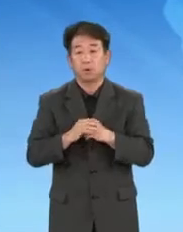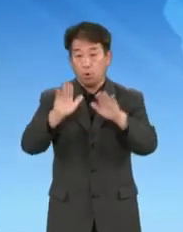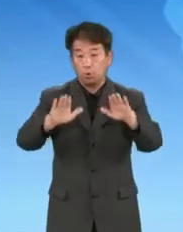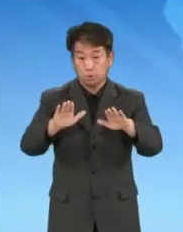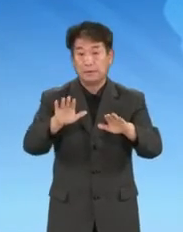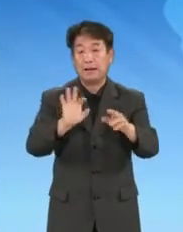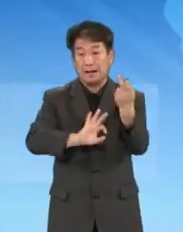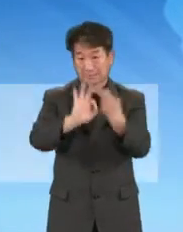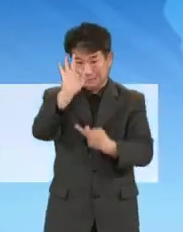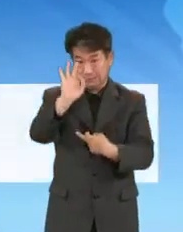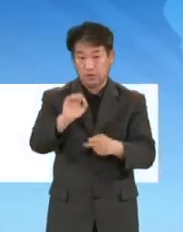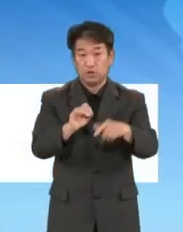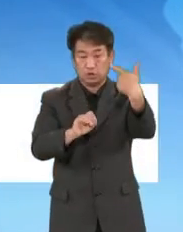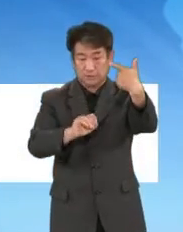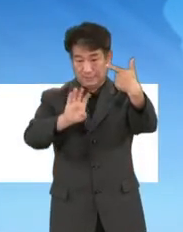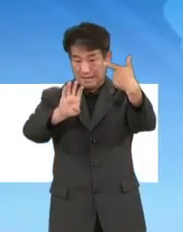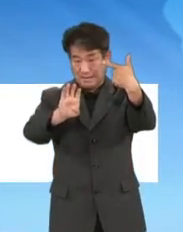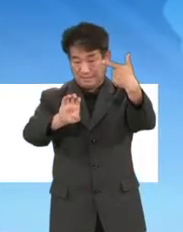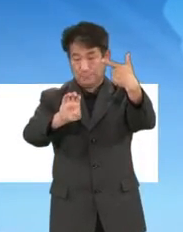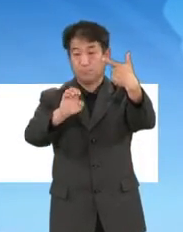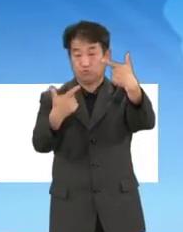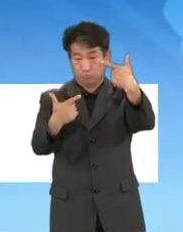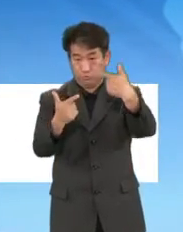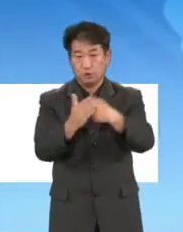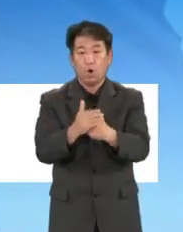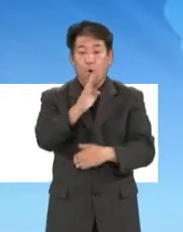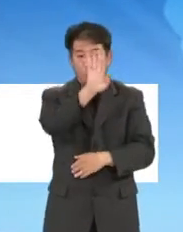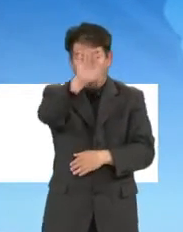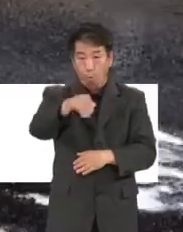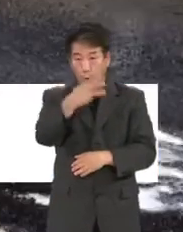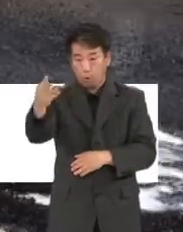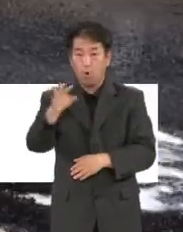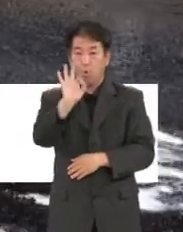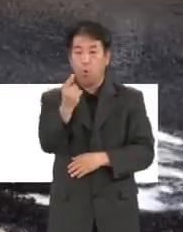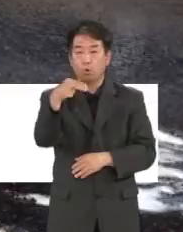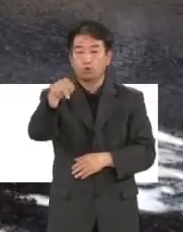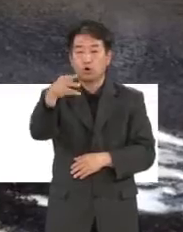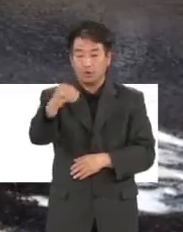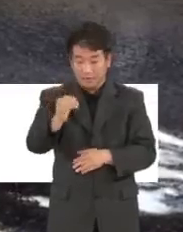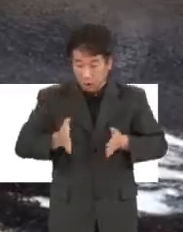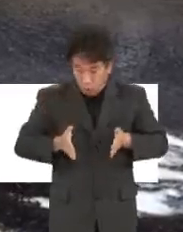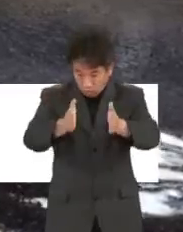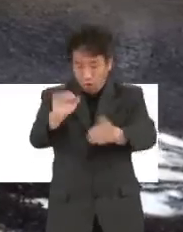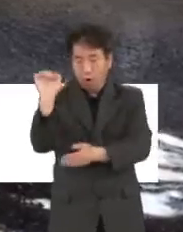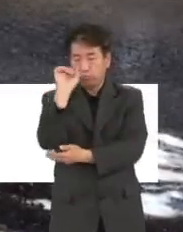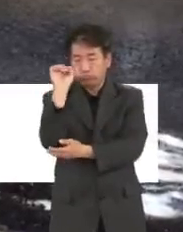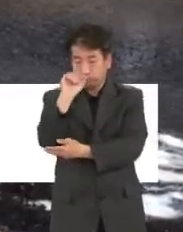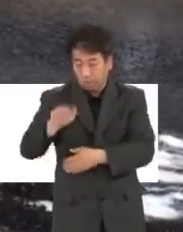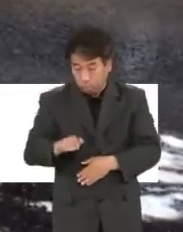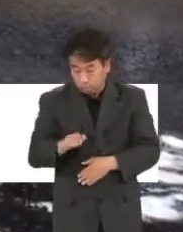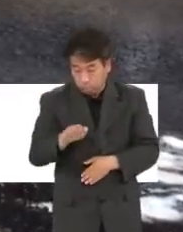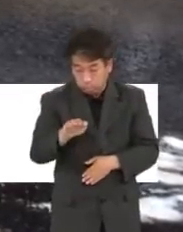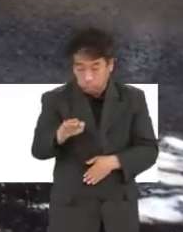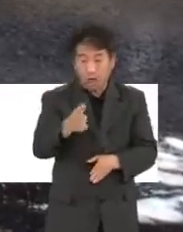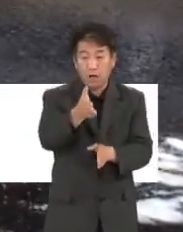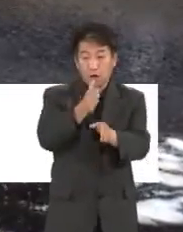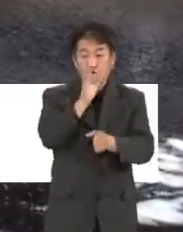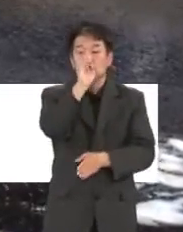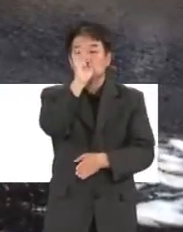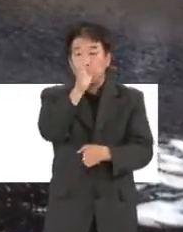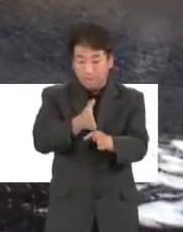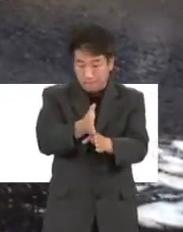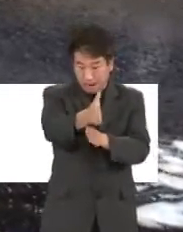오늘 오전 6시 46분쯤 보령 남포면 옥서리의 한 도로에서 주행 중이던 그랜저 승용차가 웅벽과